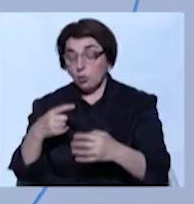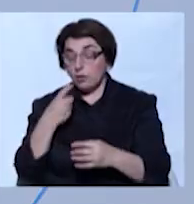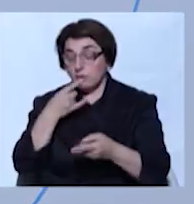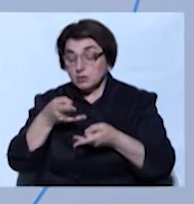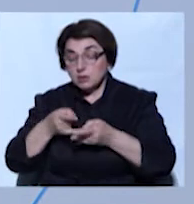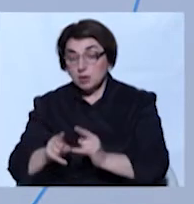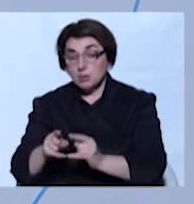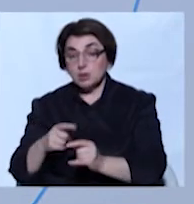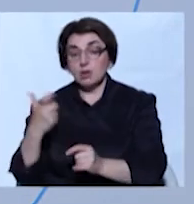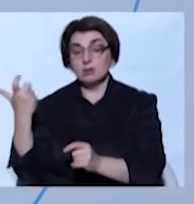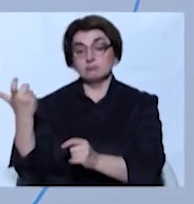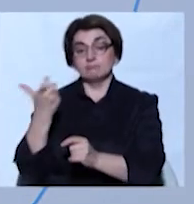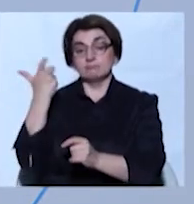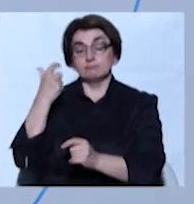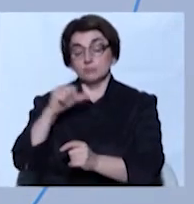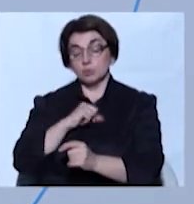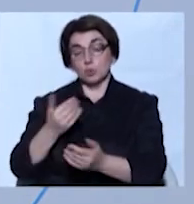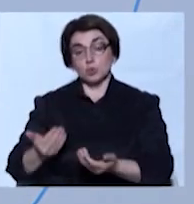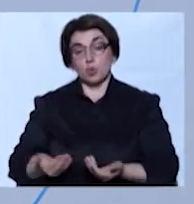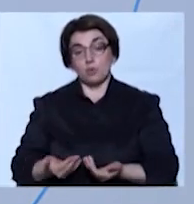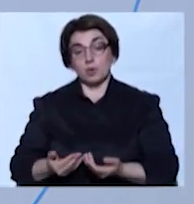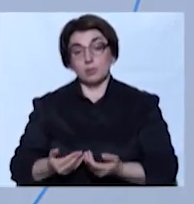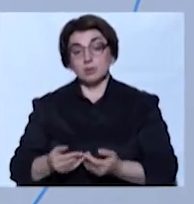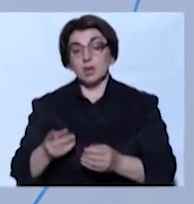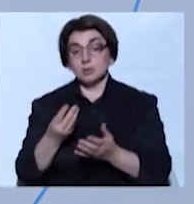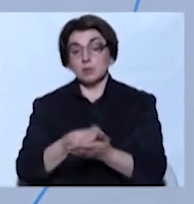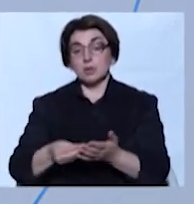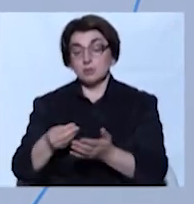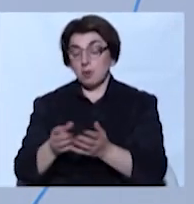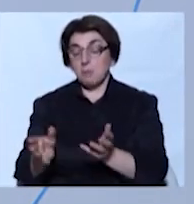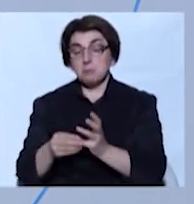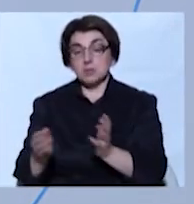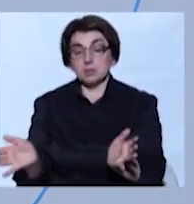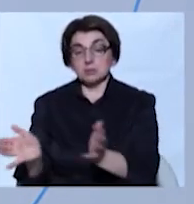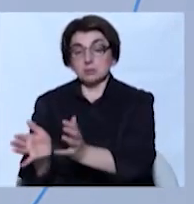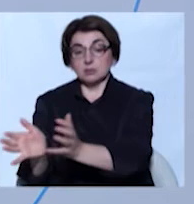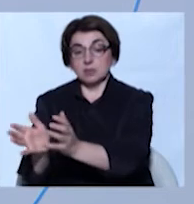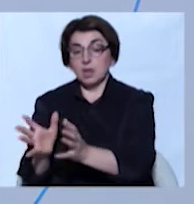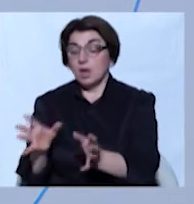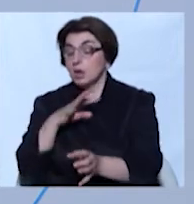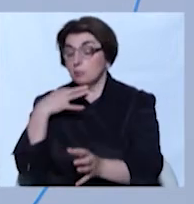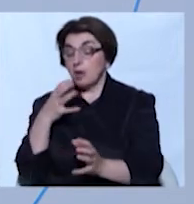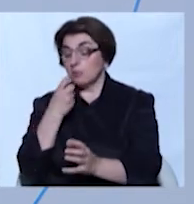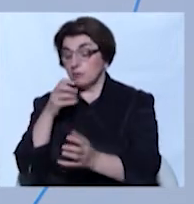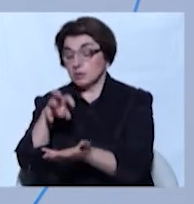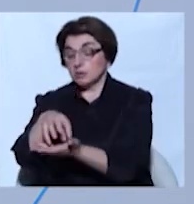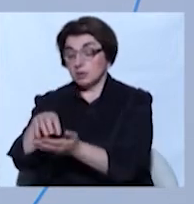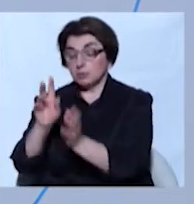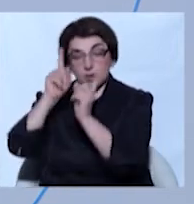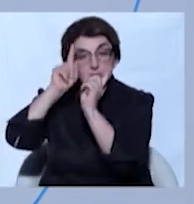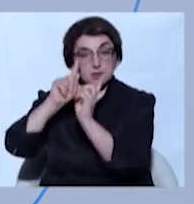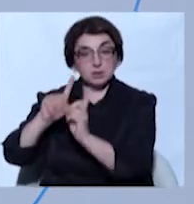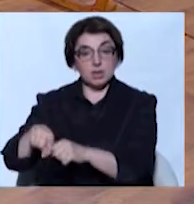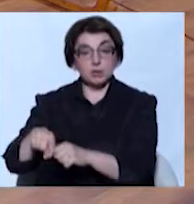ნაშიერი დამოუკიდებლად იწყებს ცხოვრებას და მიაყრიან ისინი მიწას ამ ერთად დადებულ კვერცხს და ტოვებენ. სწორედ